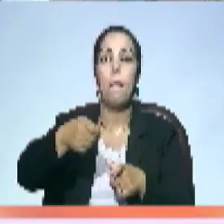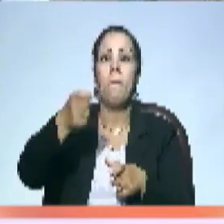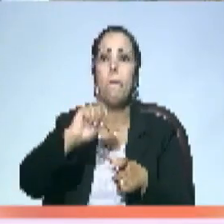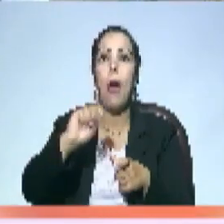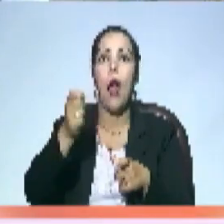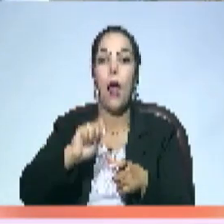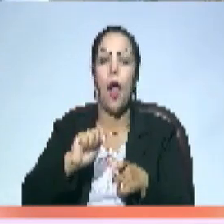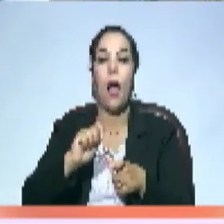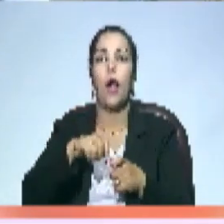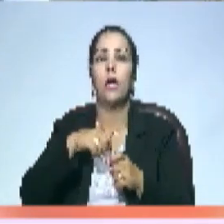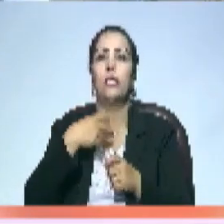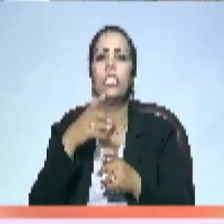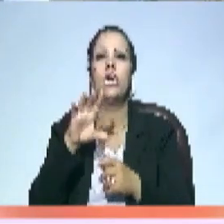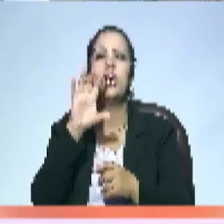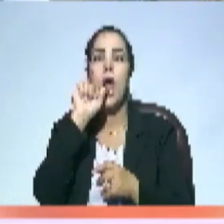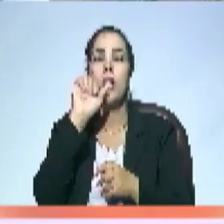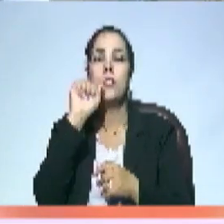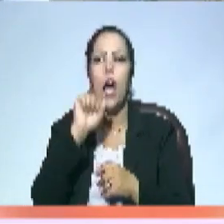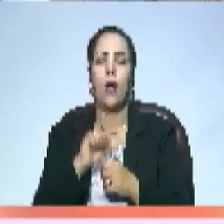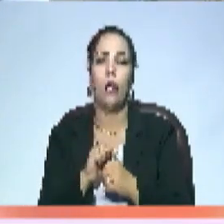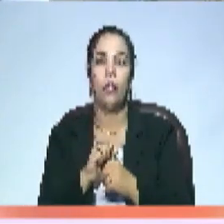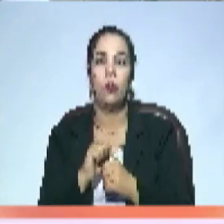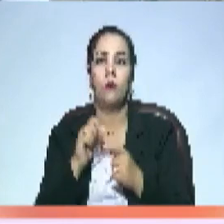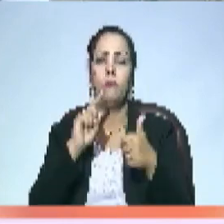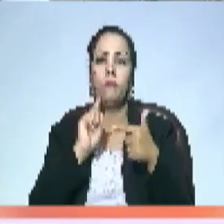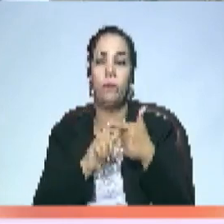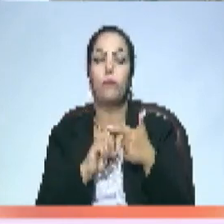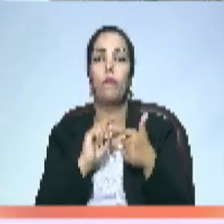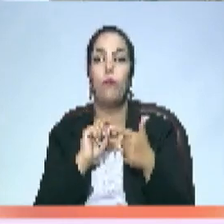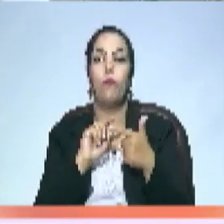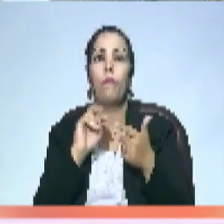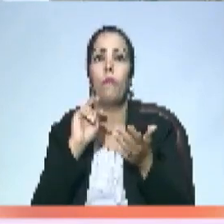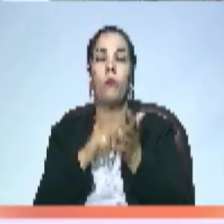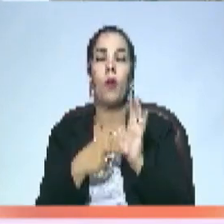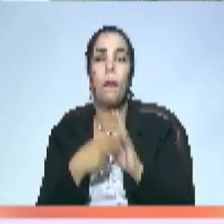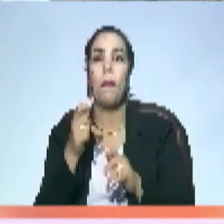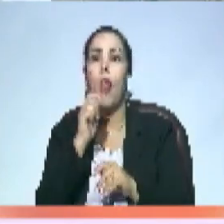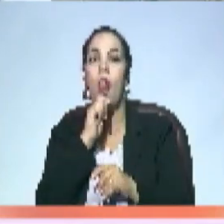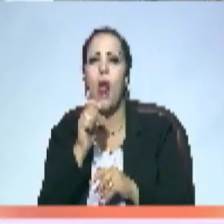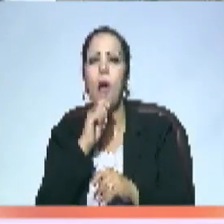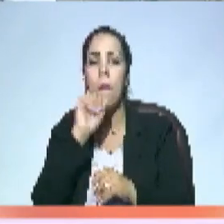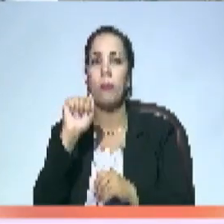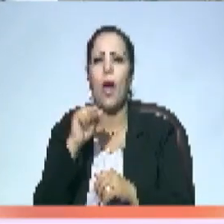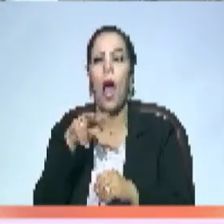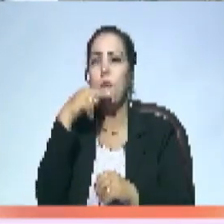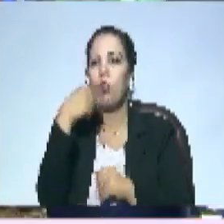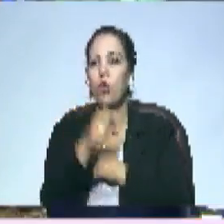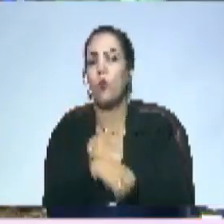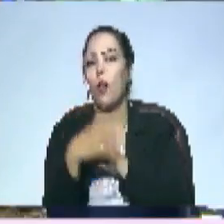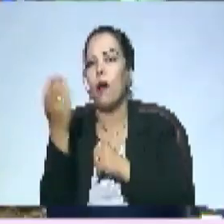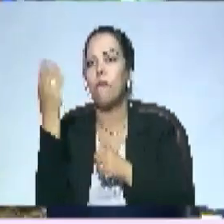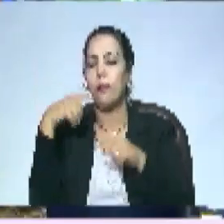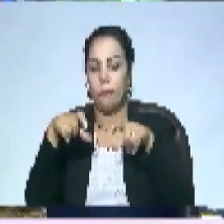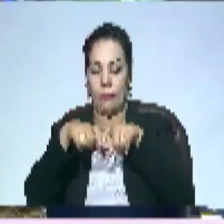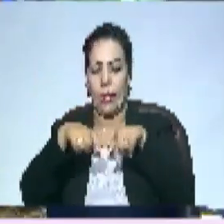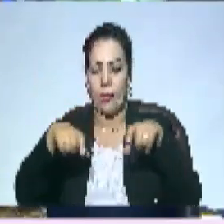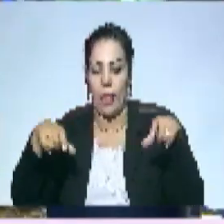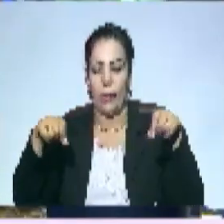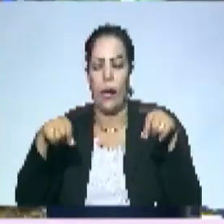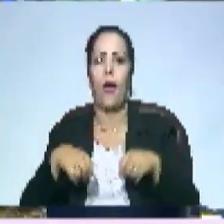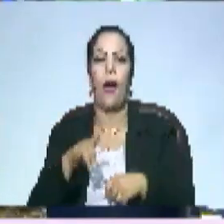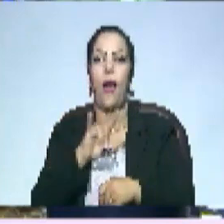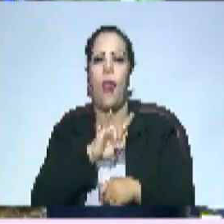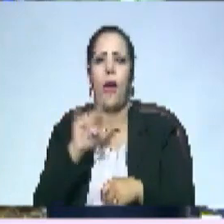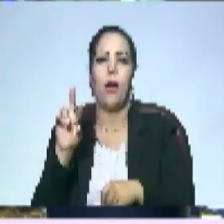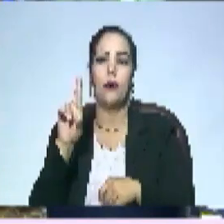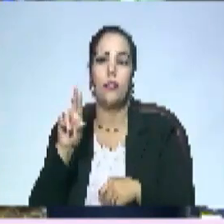بوريه طماطم، ومعصجه زي لحمه اللازانيا اللي احنا عصجناها المره اللي فاتت، زي ما احنا قلنا